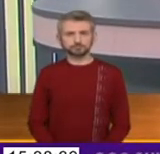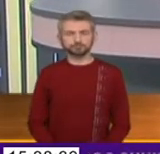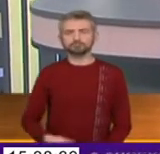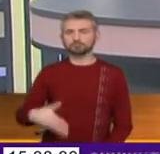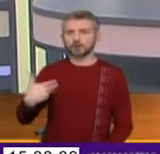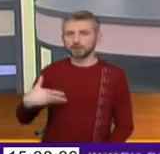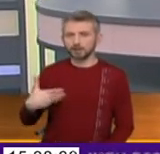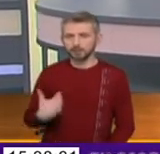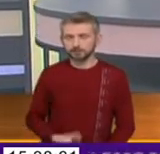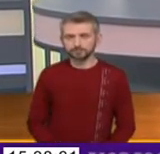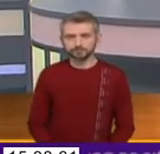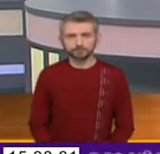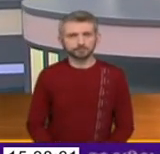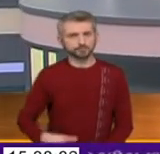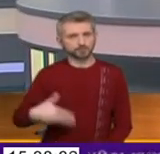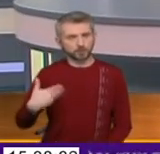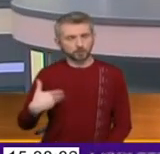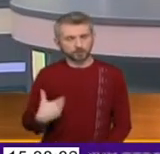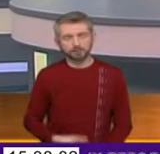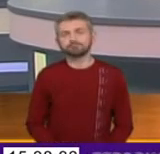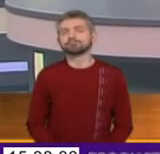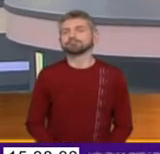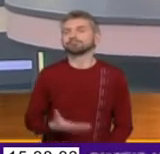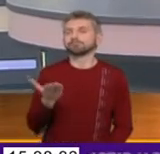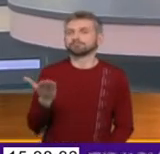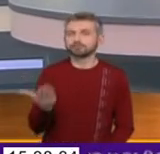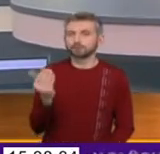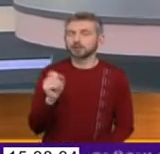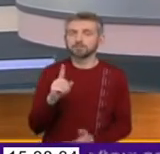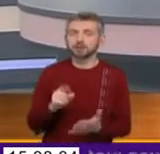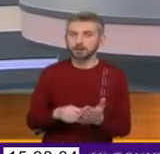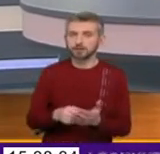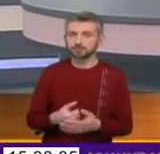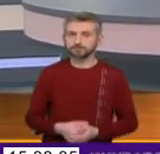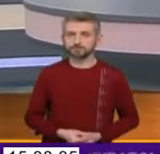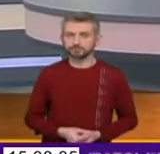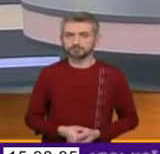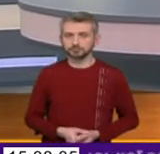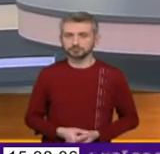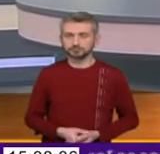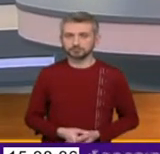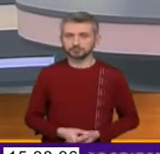Добрий день. Доброго дня. Прошу, будь ласка, ставте ваше питання. Ви в прямому ефірі.